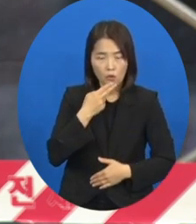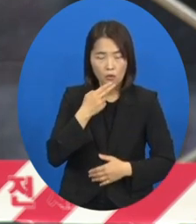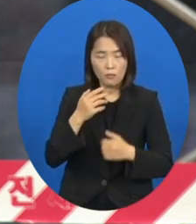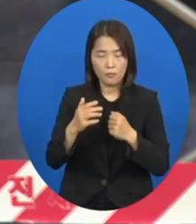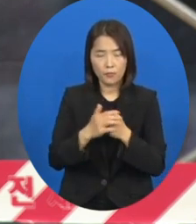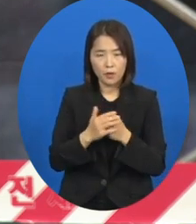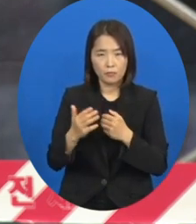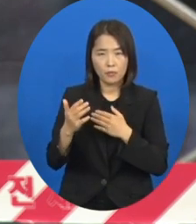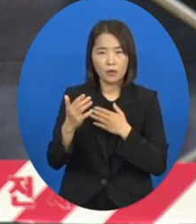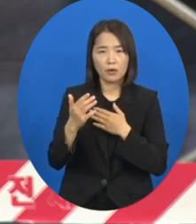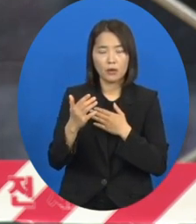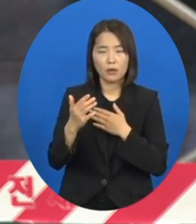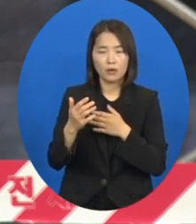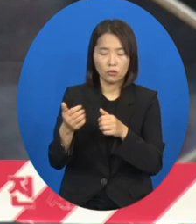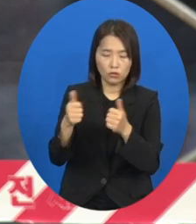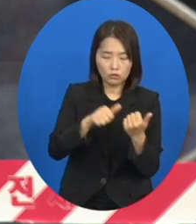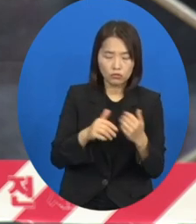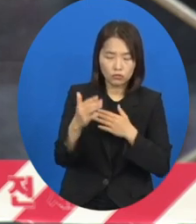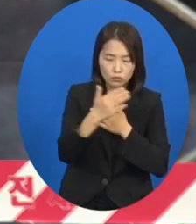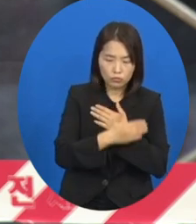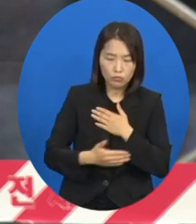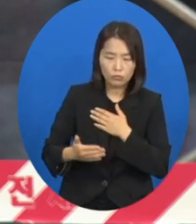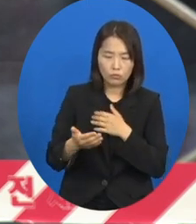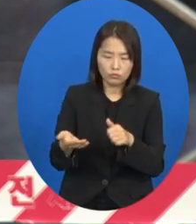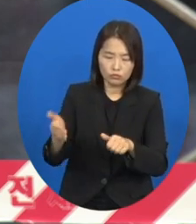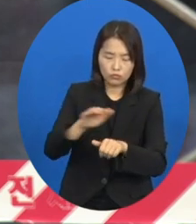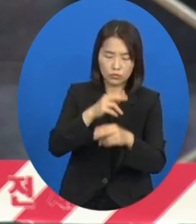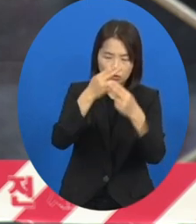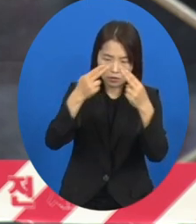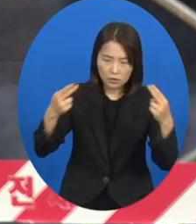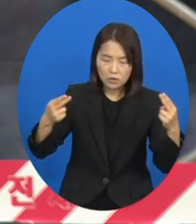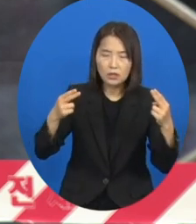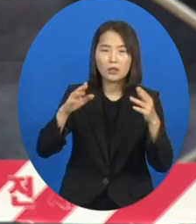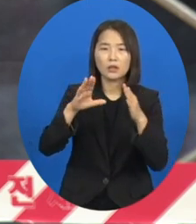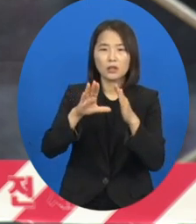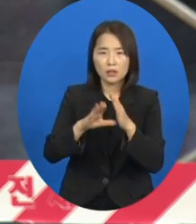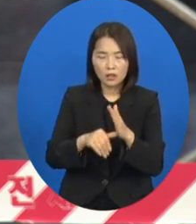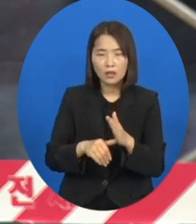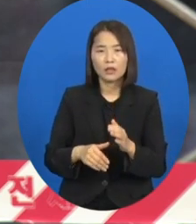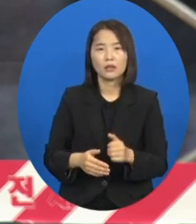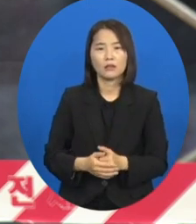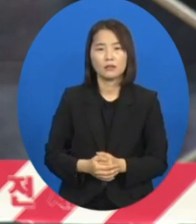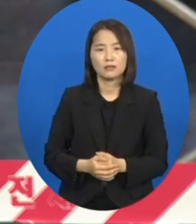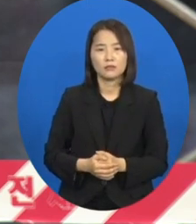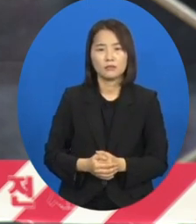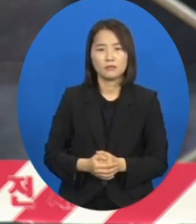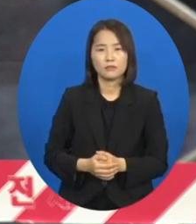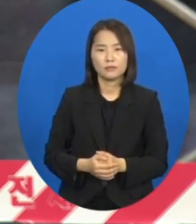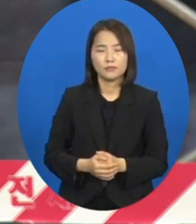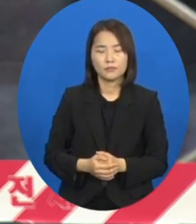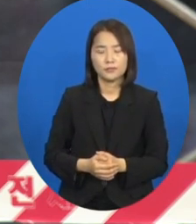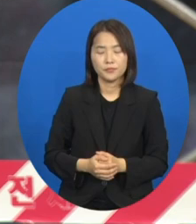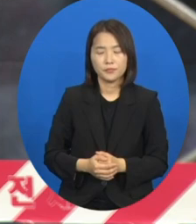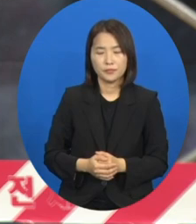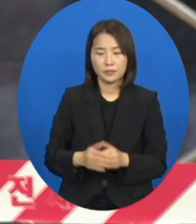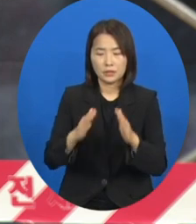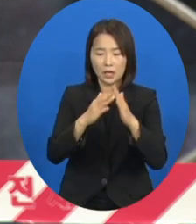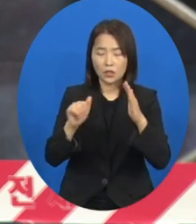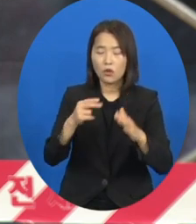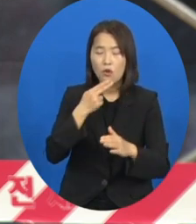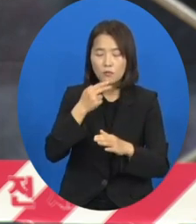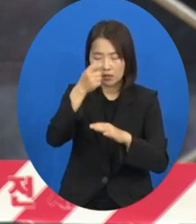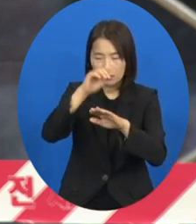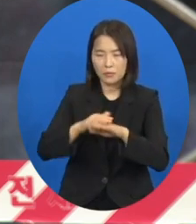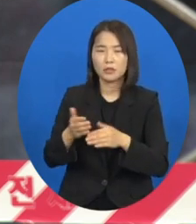잘 이렇게 모시고 장례를 섬기는데 빈소도 마련드리지 못하고 장례 예배를 드렸습니다. 누가